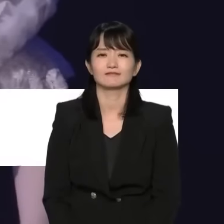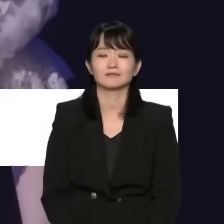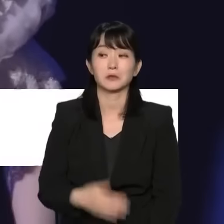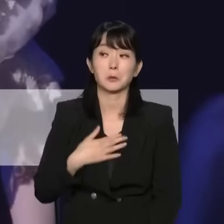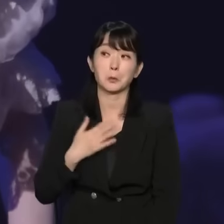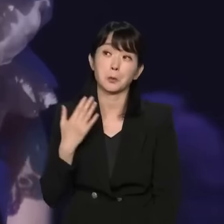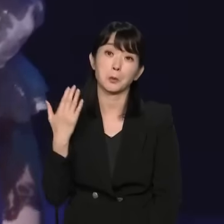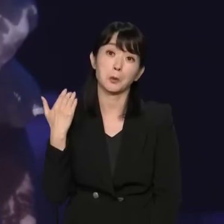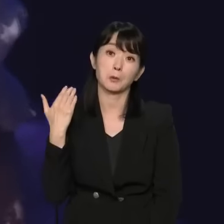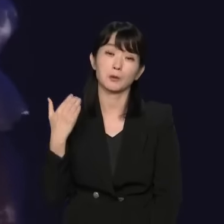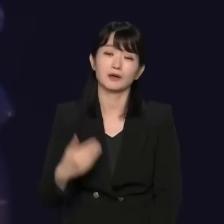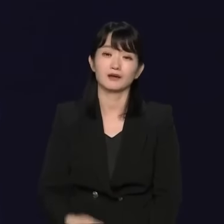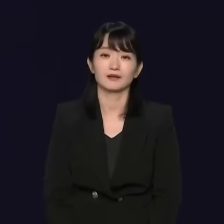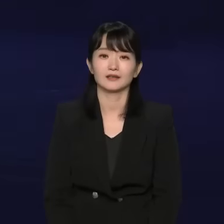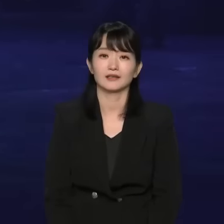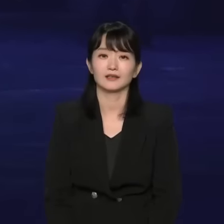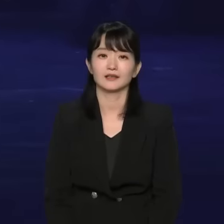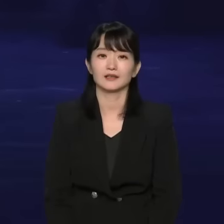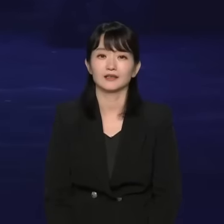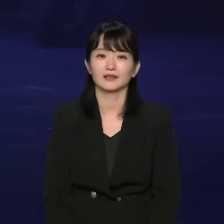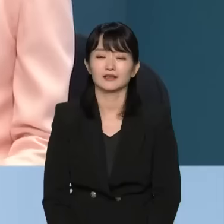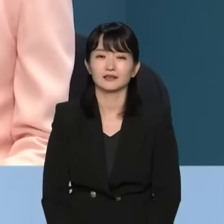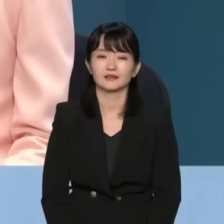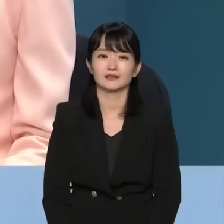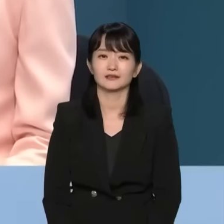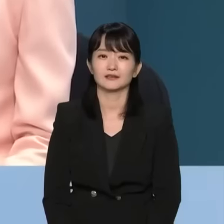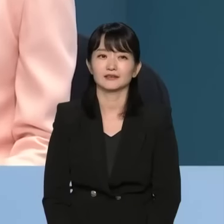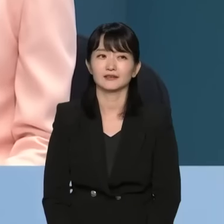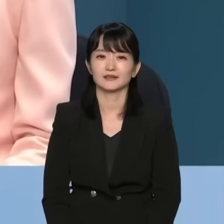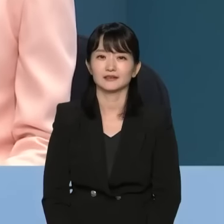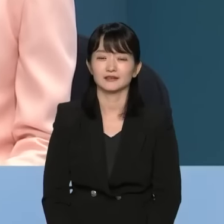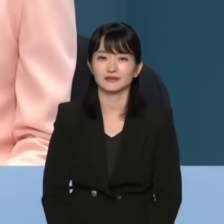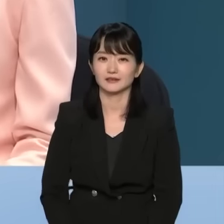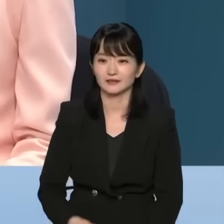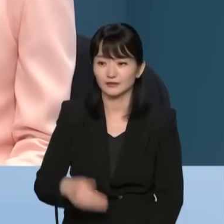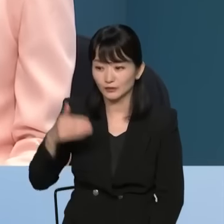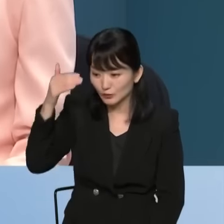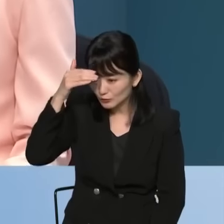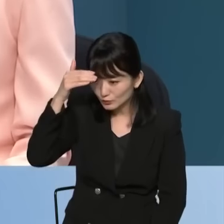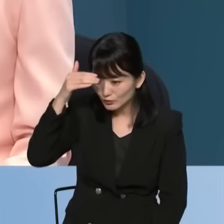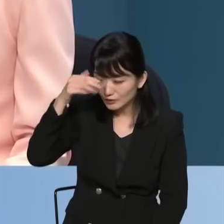얼마 전에 이제 그 기술시사를 보고 왔는데 어떠세요?